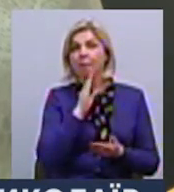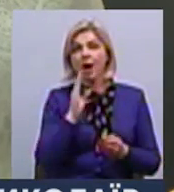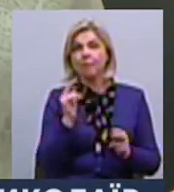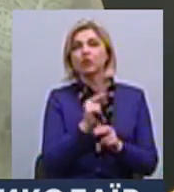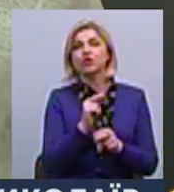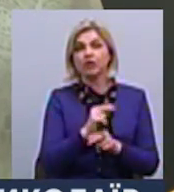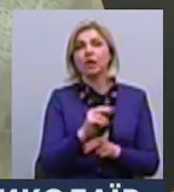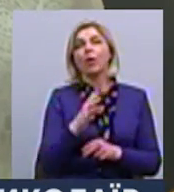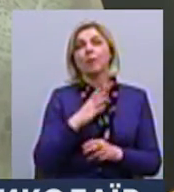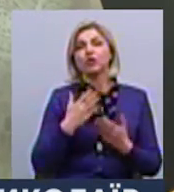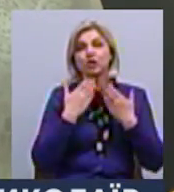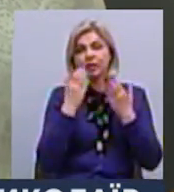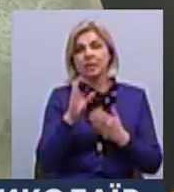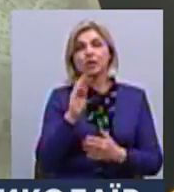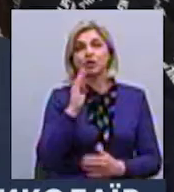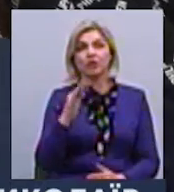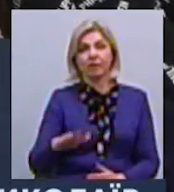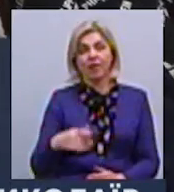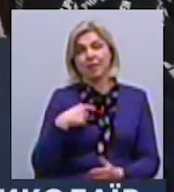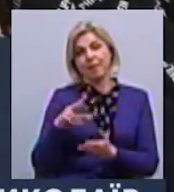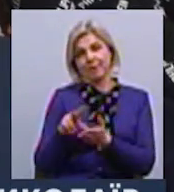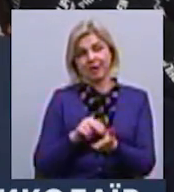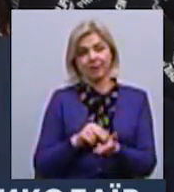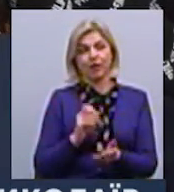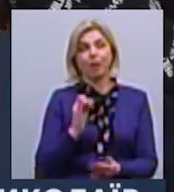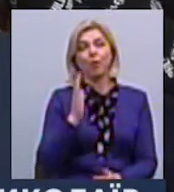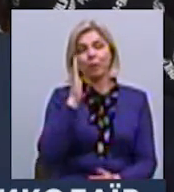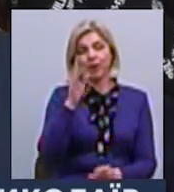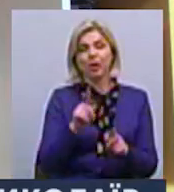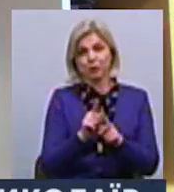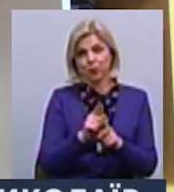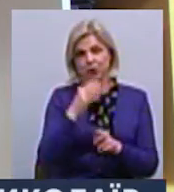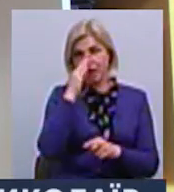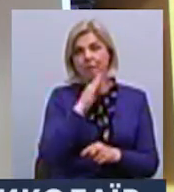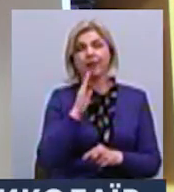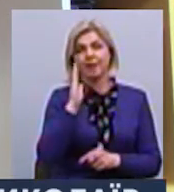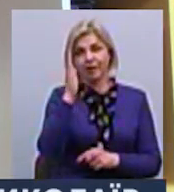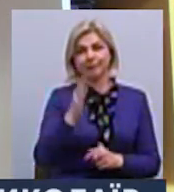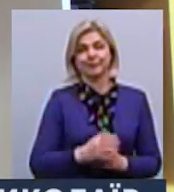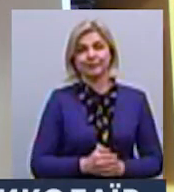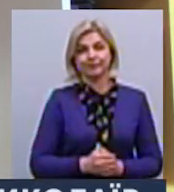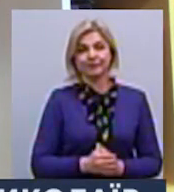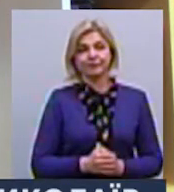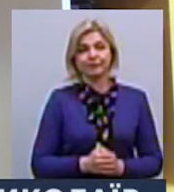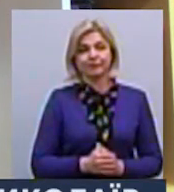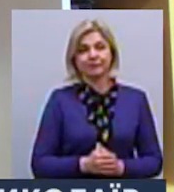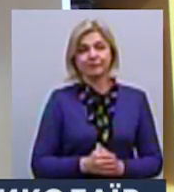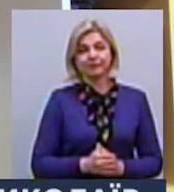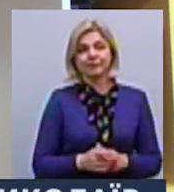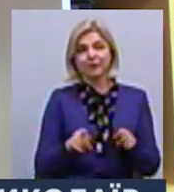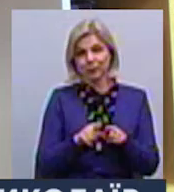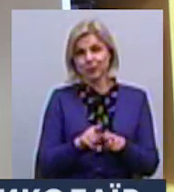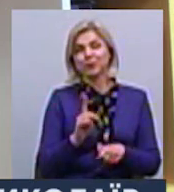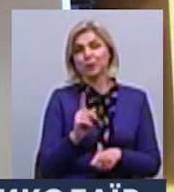вже читати. Ми з цього всього беремо приклад. В майбутньому ми будемо батьки. І теж, мабуть, хочемо,